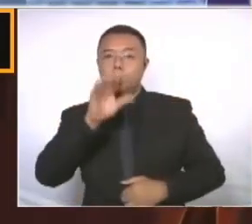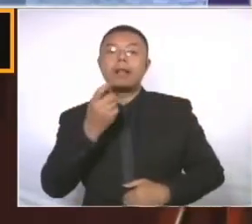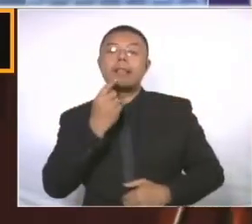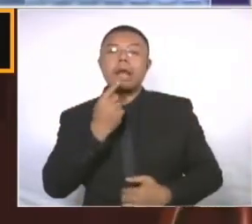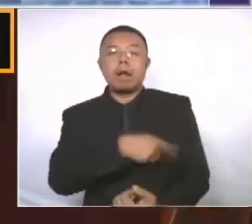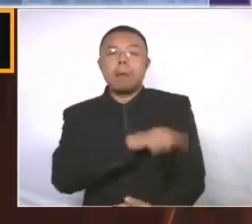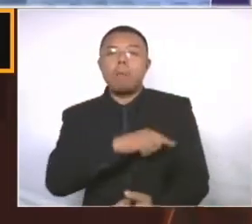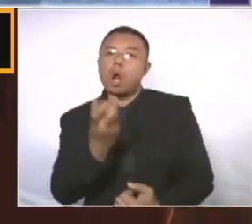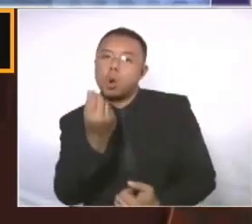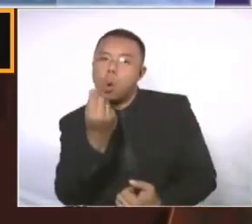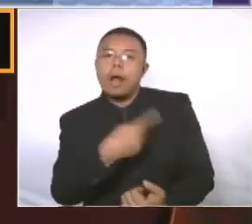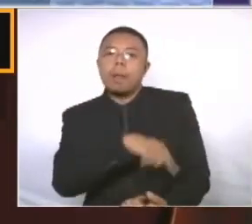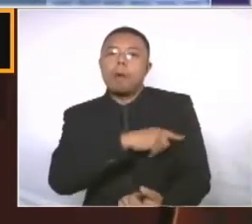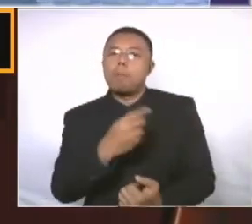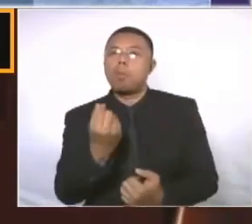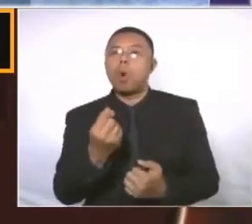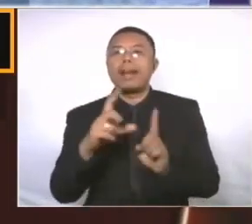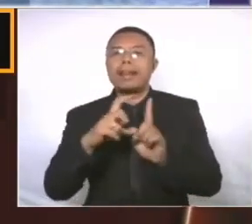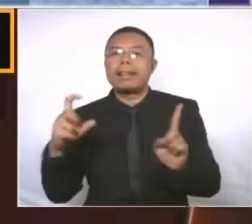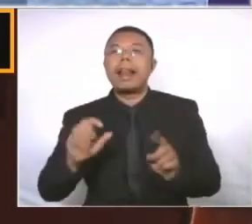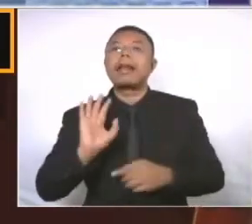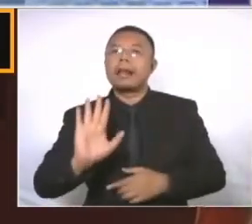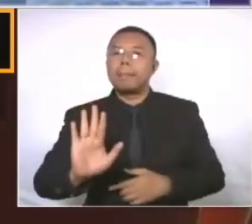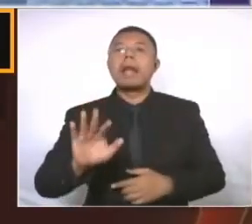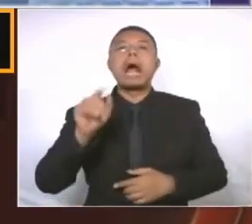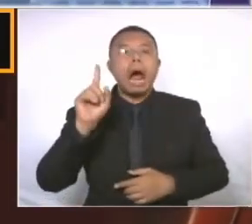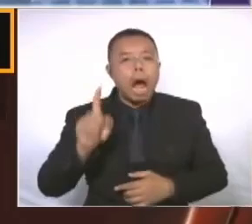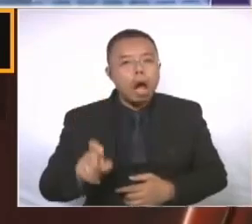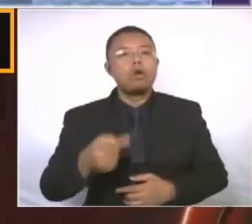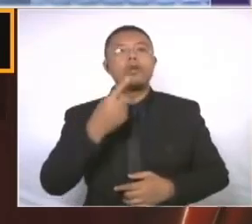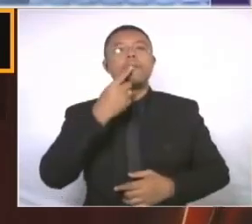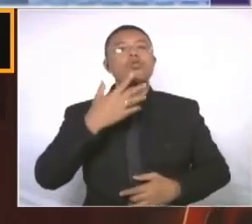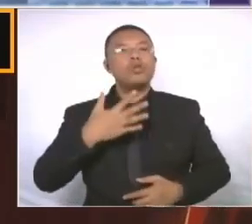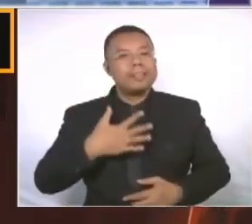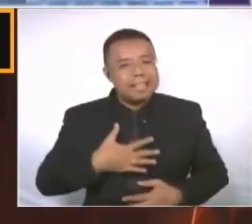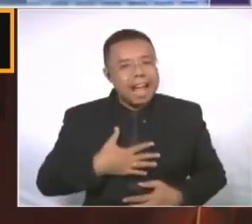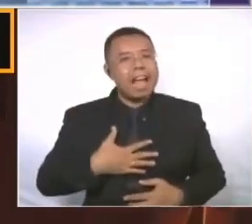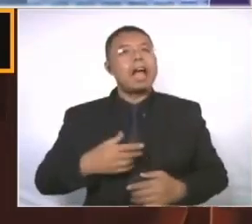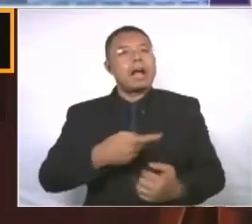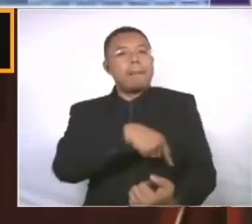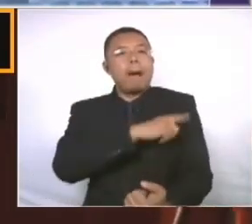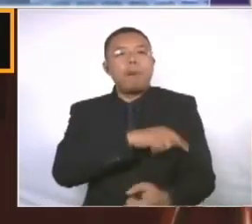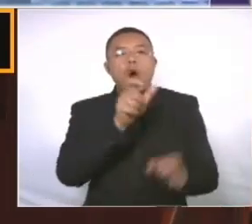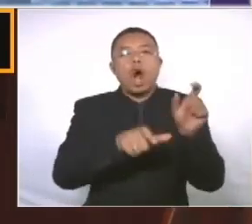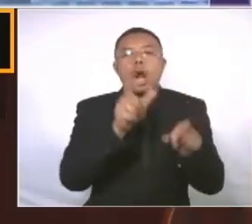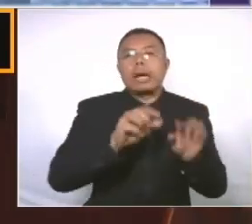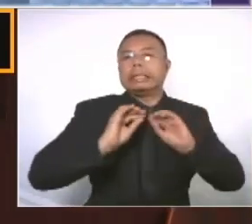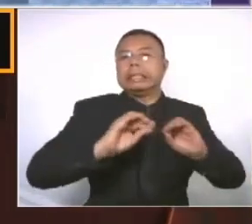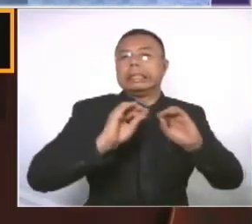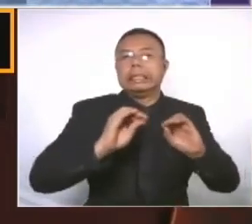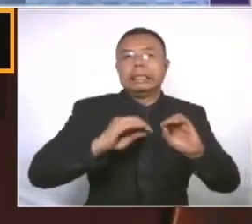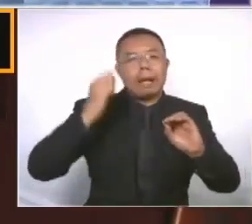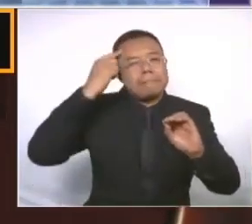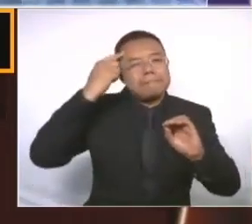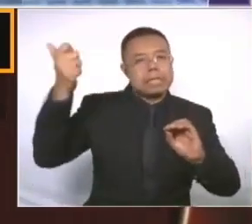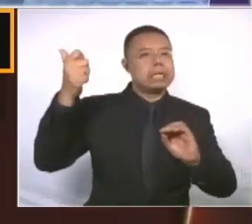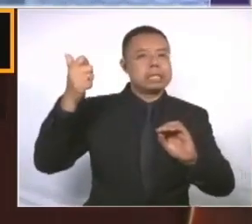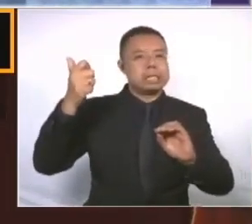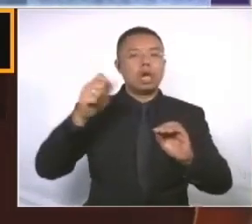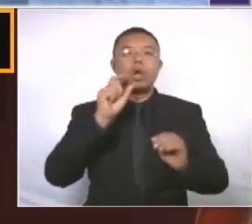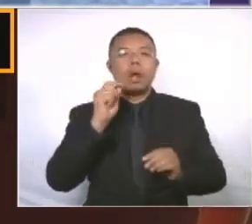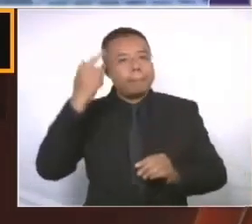digital ke depan yang kita siapkan harus ada penguatan SDM penguatan manusia-manusia